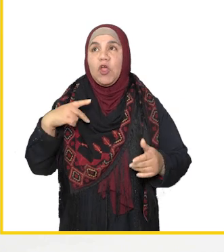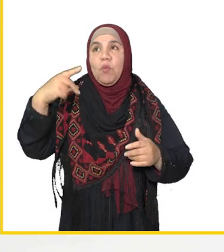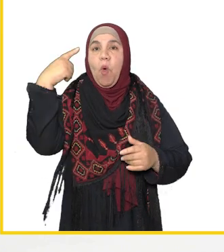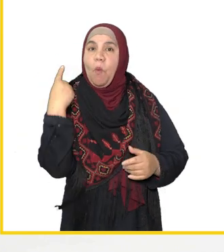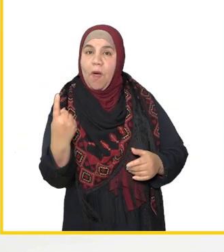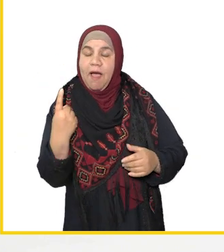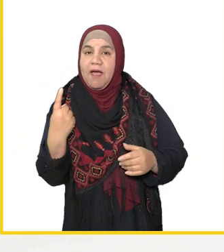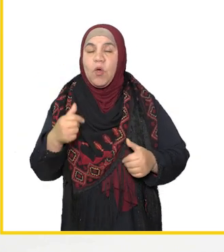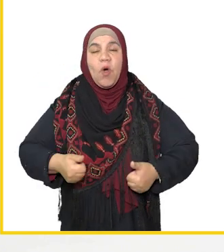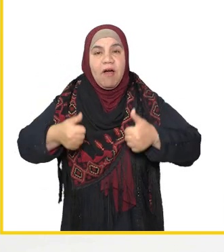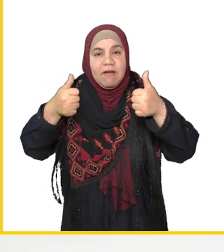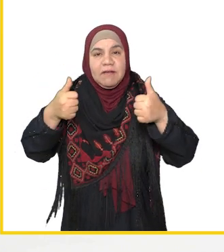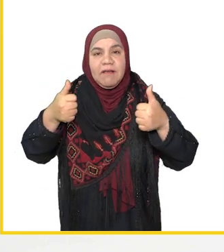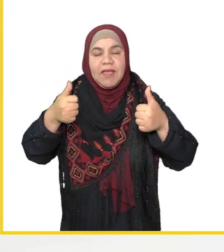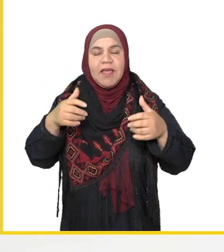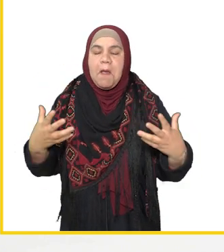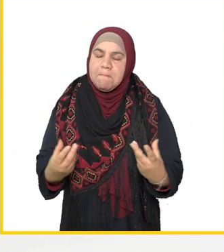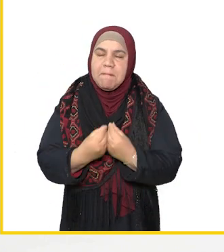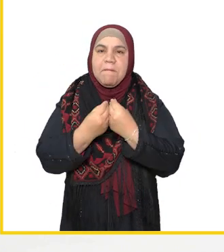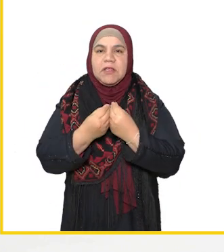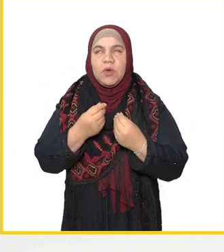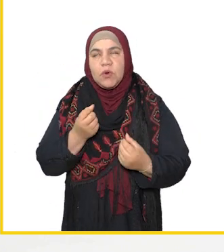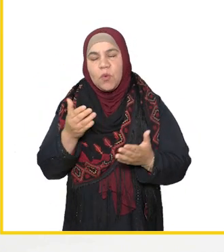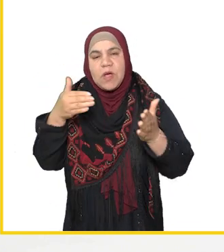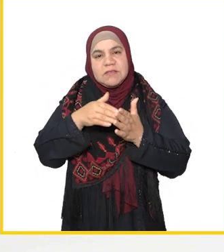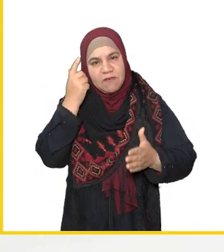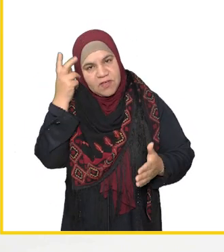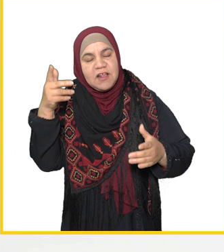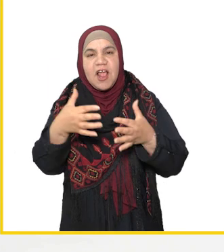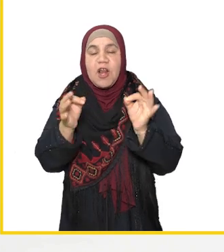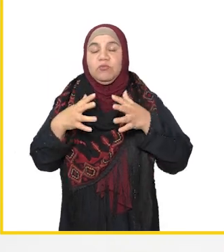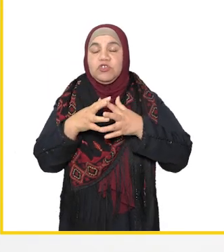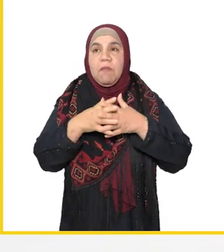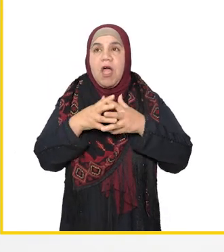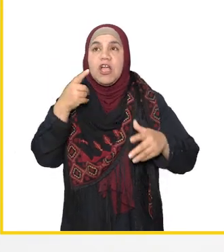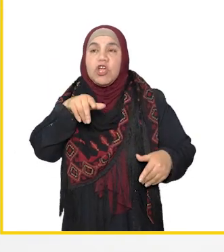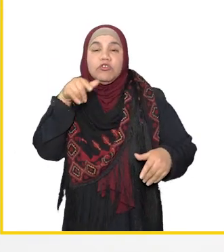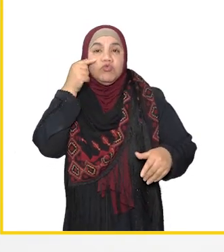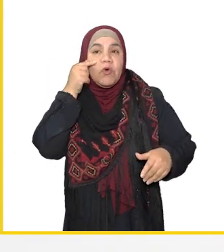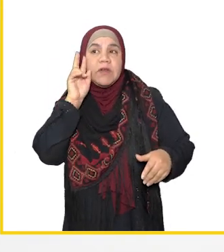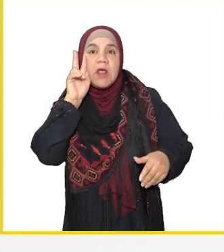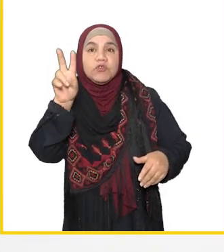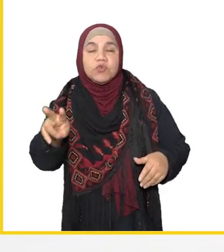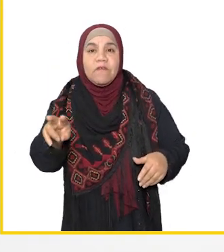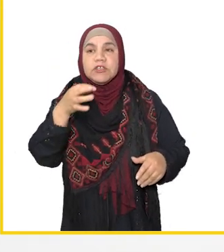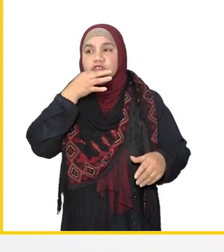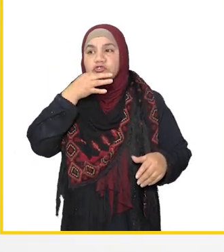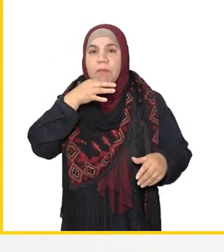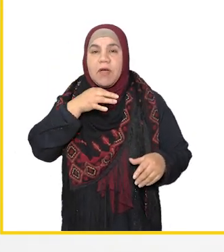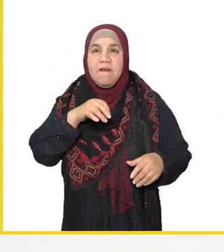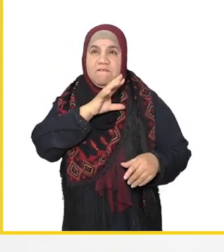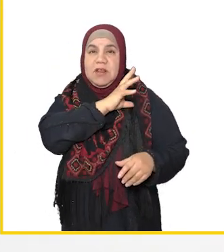بس طموحنا واحد وقادرين إنه نكون مع بعض ونوصل فكرة للمجتمع لحتى نفرجي إنه الإنسان أو